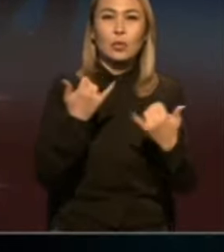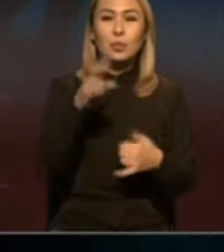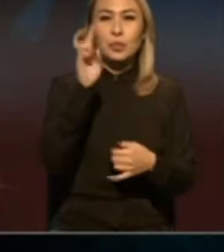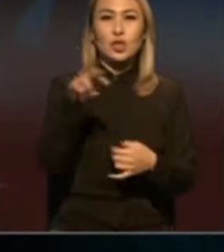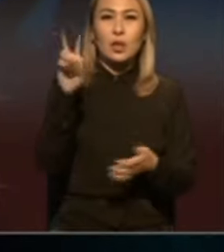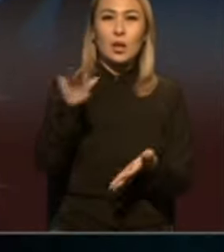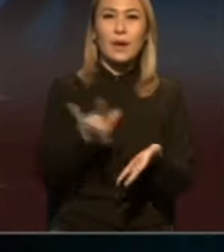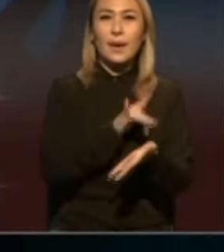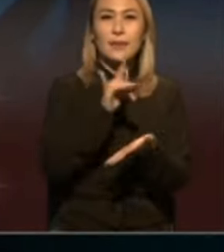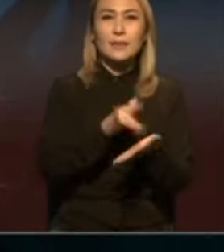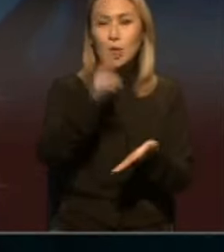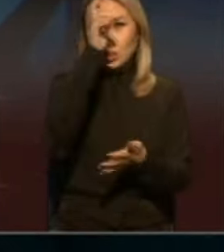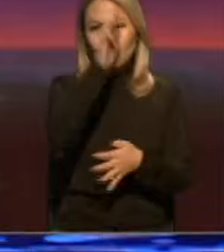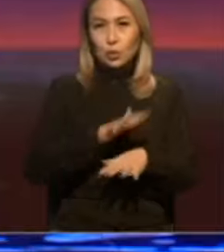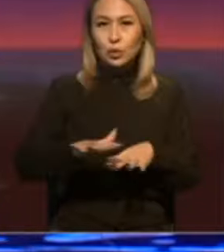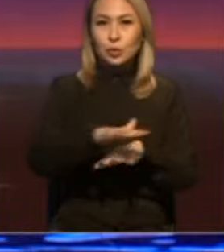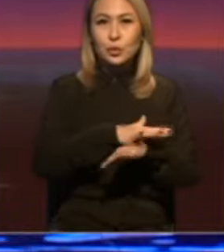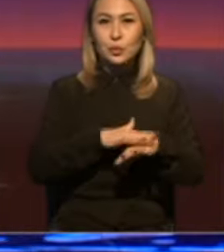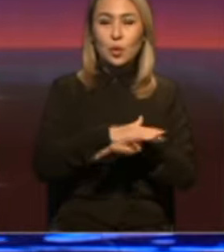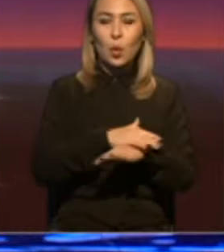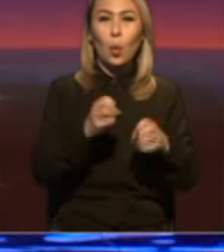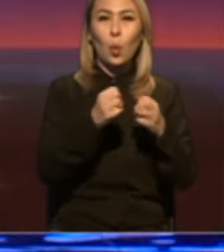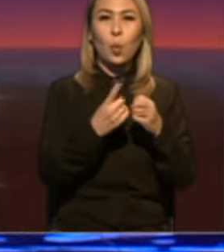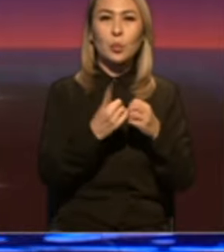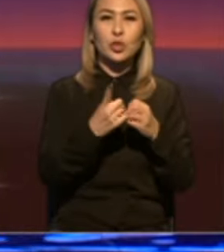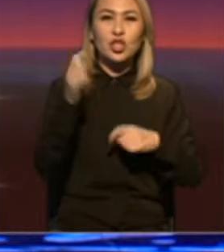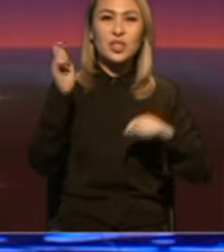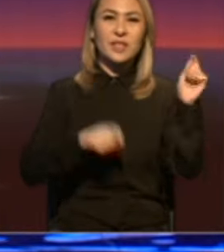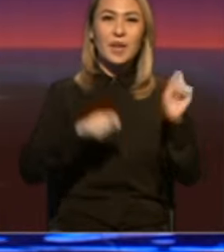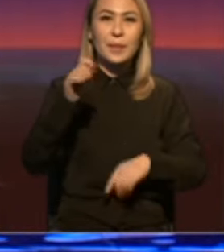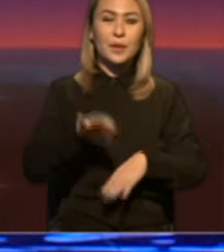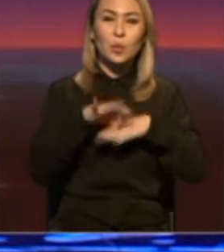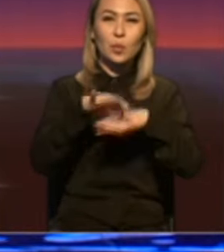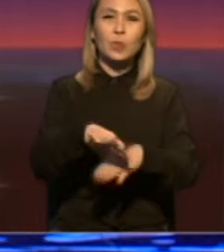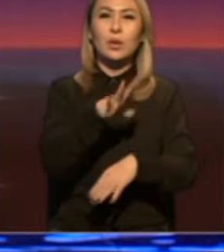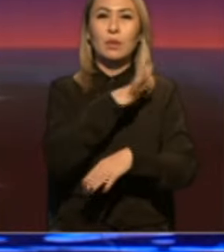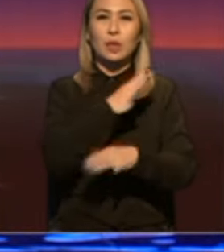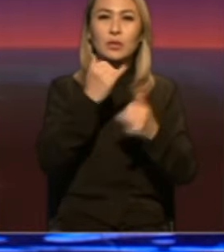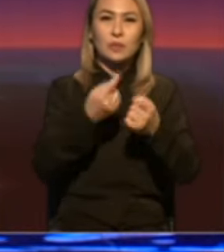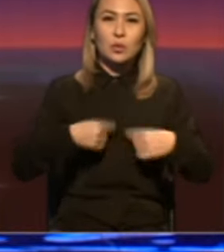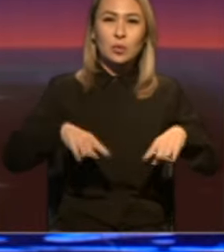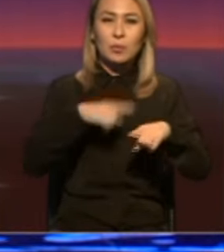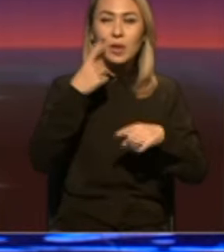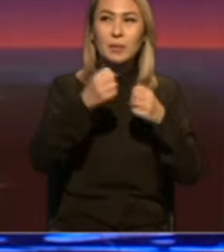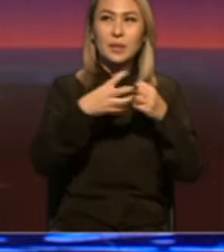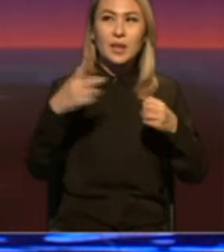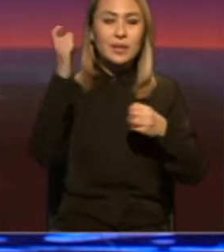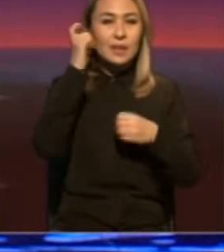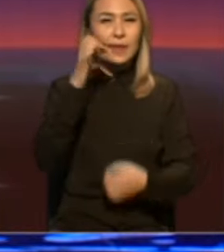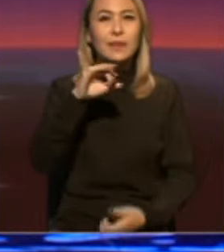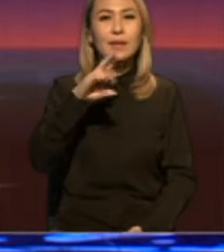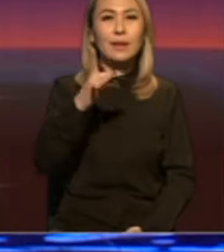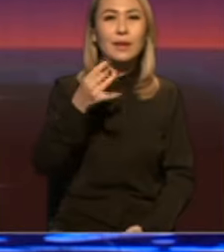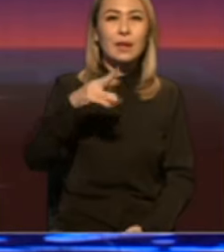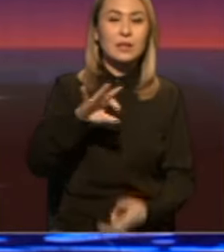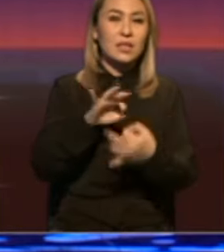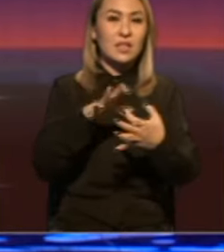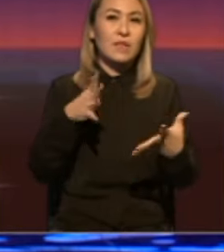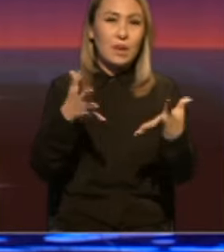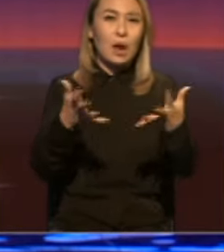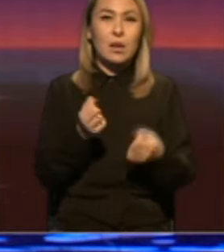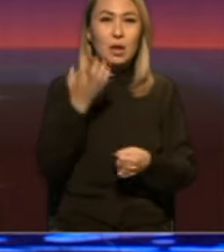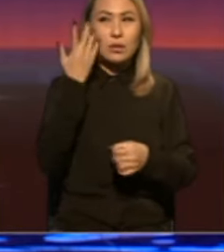қаласында түрік мемлекеттері ұйымының 11-ші саммиті өтті. Енді ұйымның құрылғанына 15 жыл деп айтып жатырмыз. Я, интеграция тәуелсіздік алғанға дейін